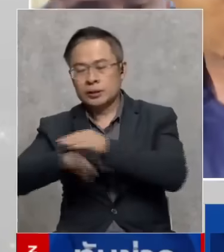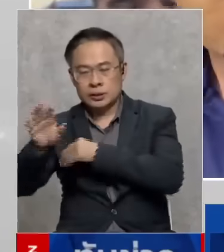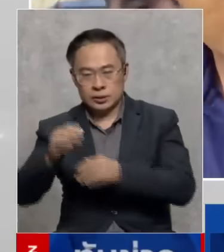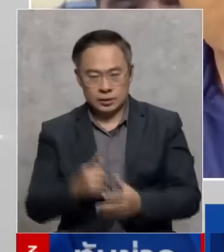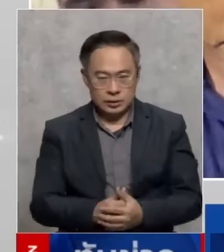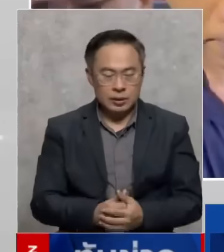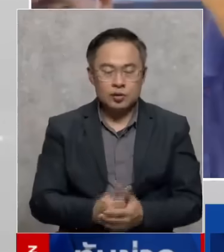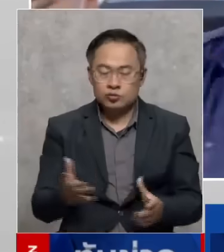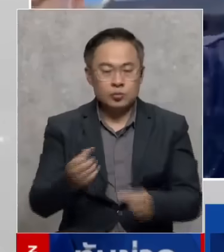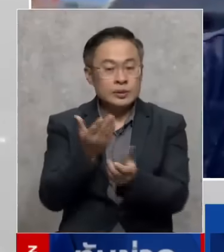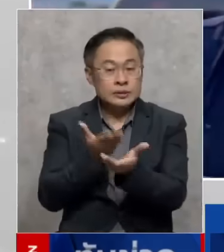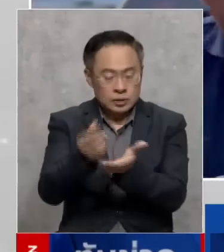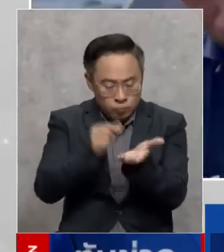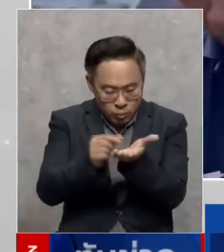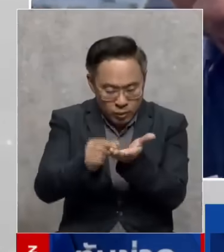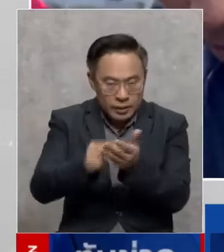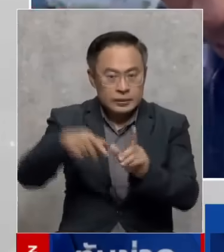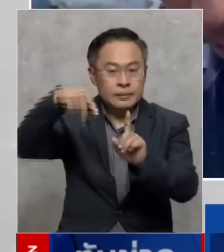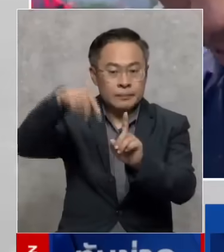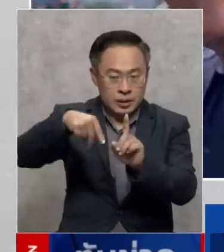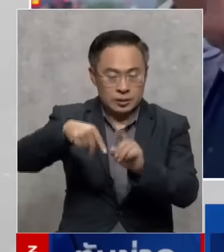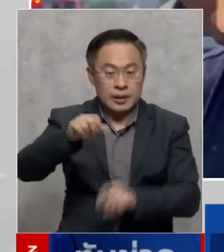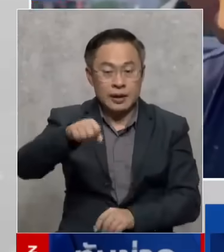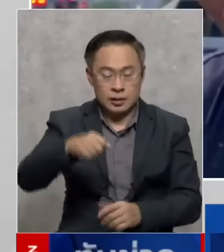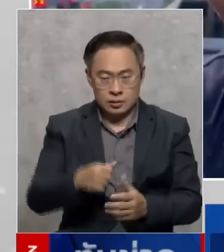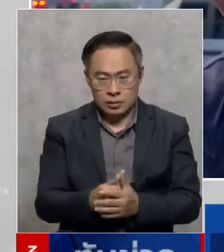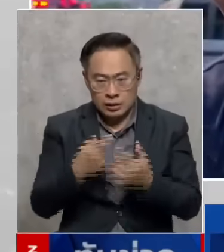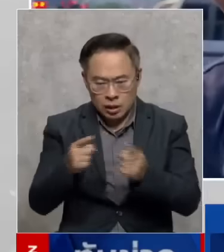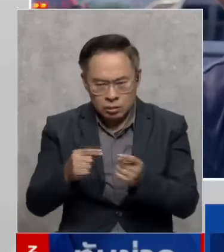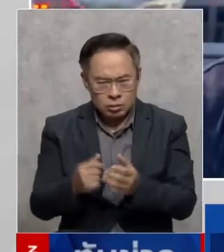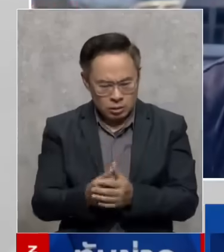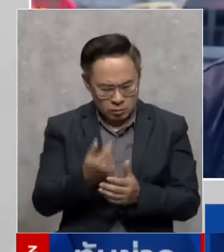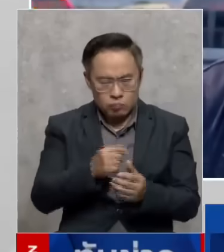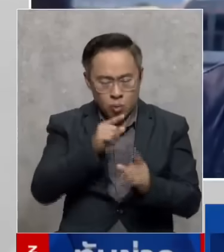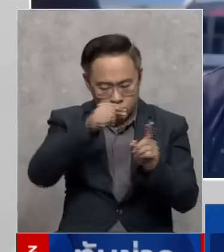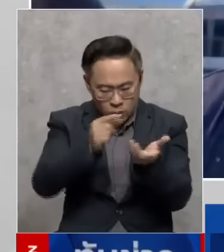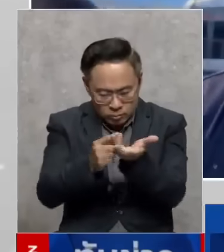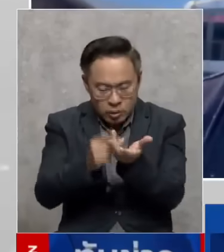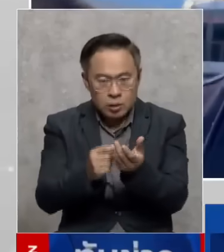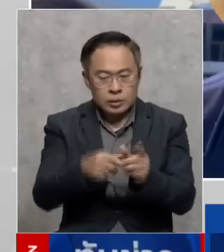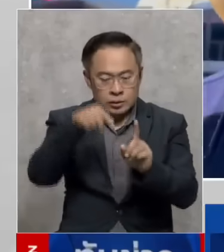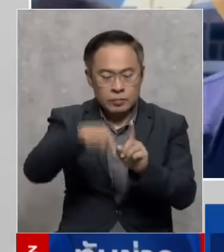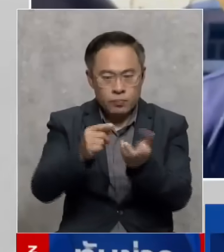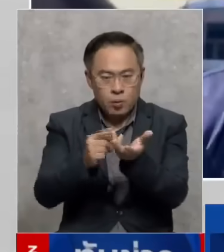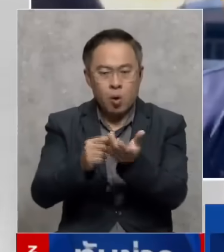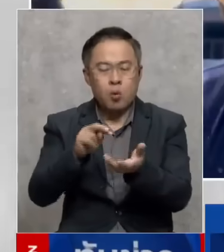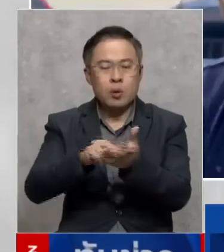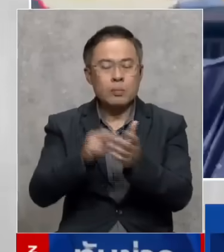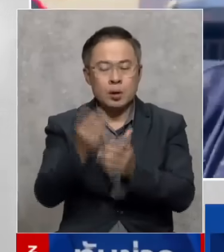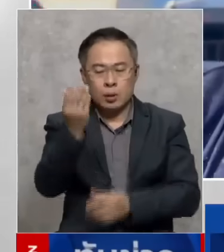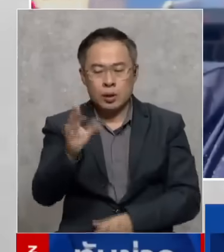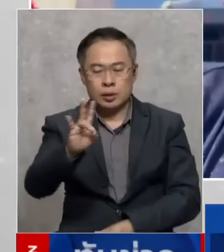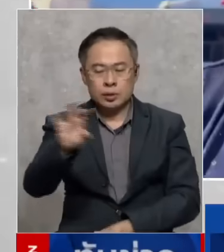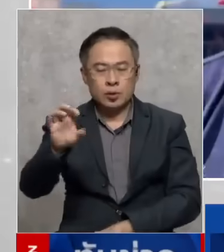ไปซื้อมาพันเม็ดใช่ไหมครับแต่ทำไมค้นในตัวเจอแค่ 730เม็ดเพราะว่าของกลางเนี่ยมันหล่นในช่วงจังหวะที่เขา